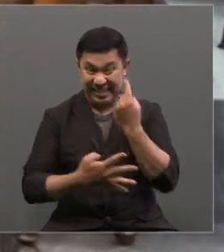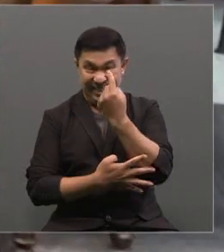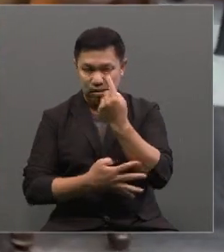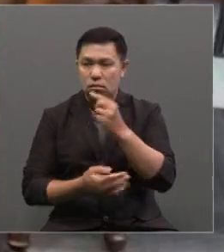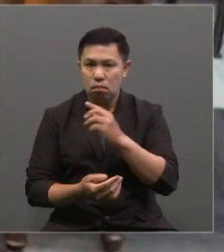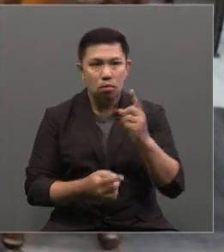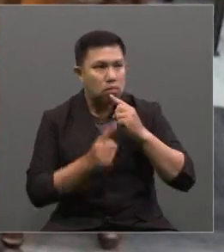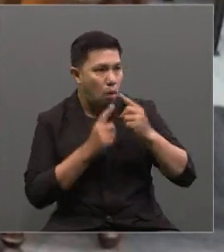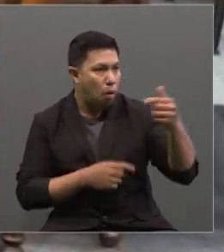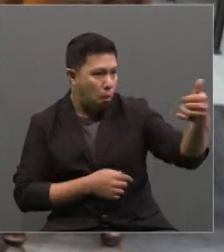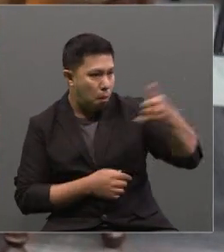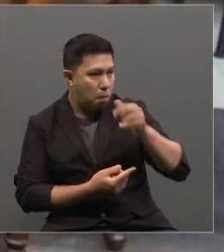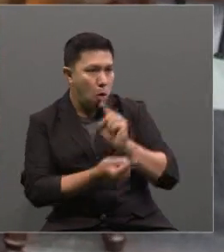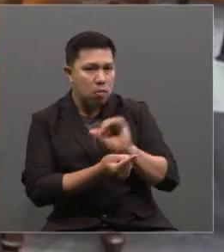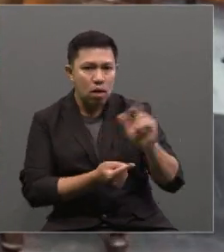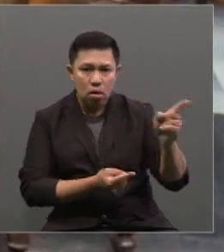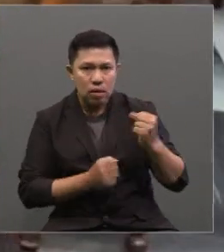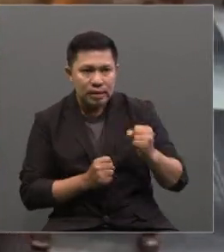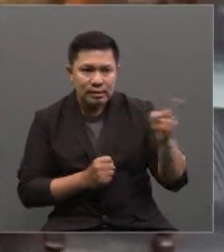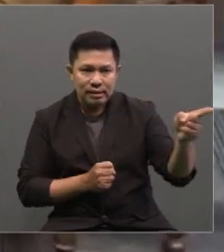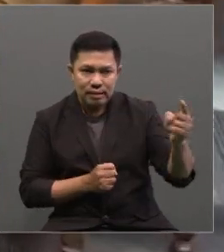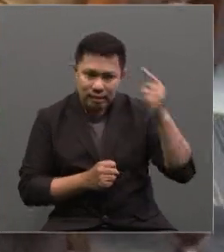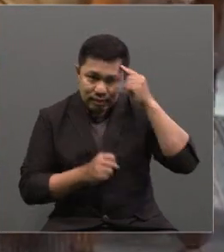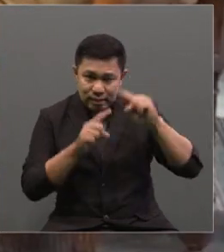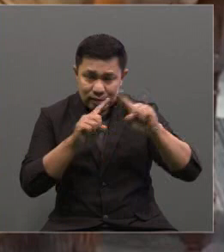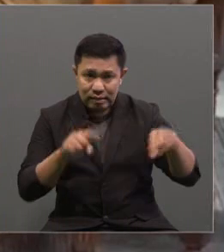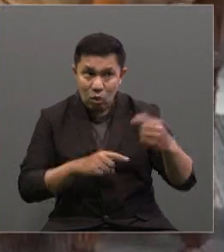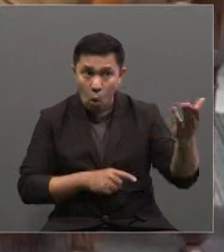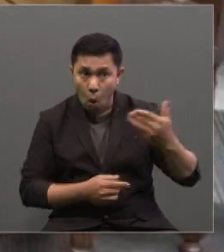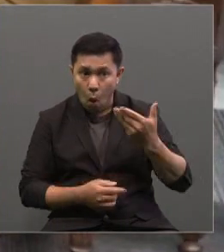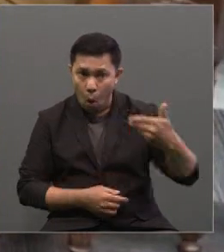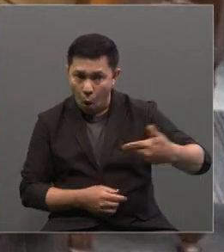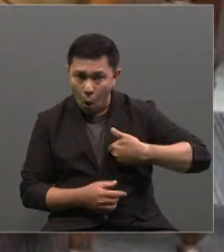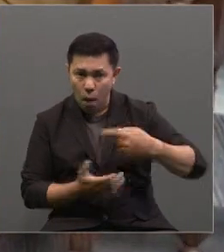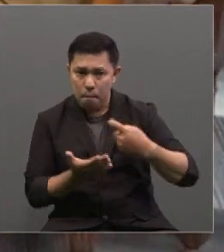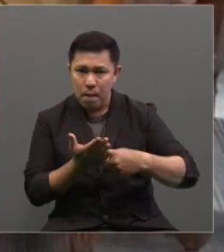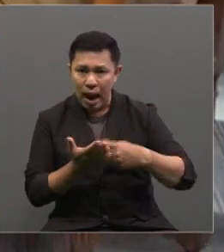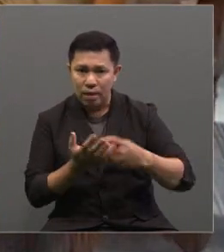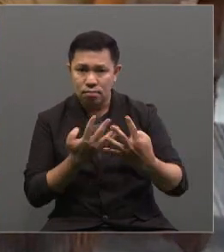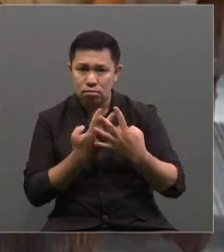ติดต่อมาขอเข้ามอบตัวนะครับหลังจากพยายามที่จะยื่นข้อเสนอขอประกันตัวครับ